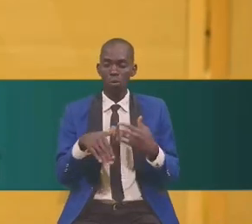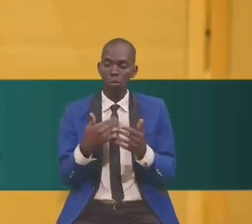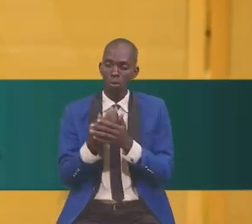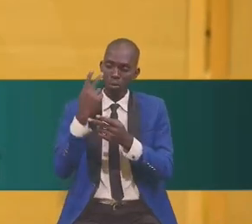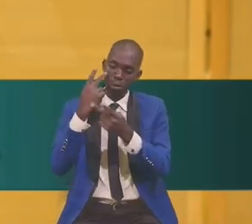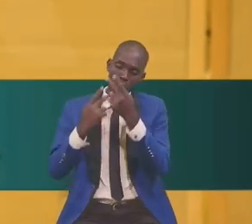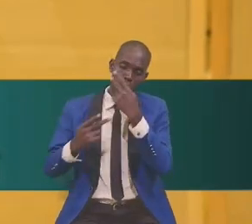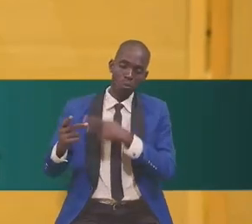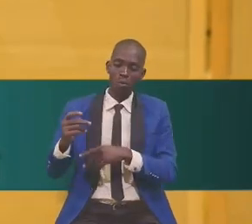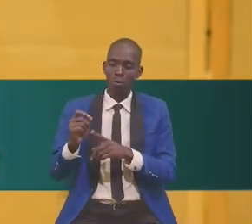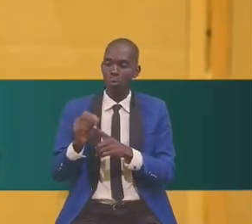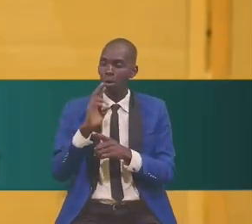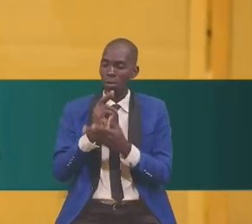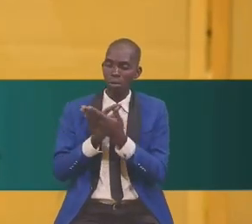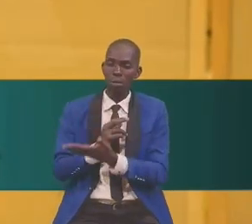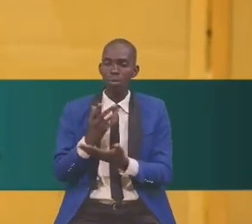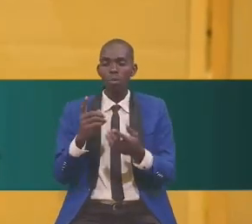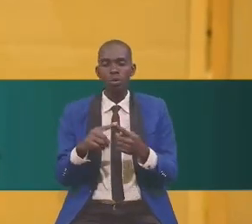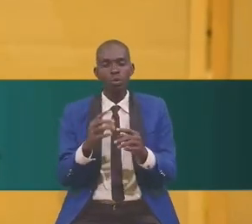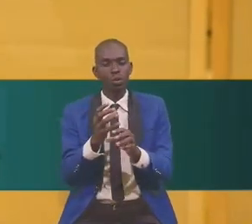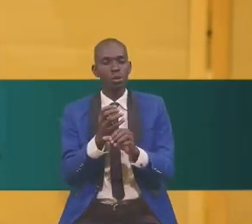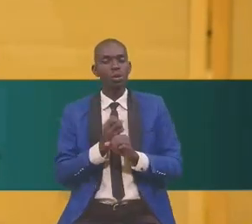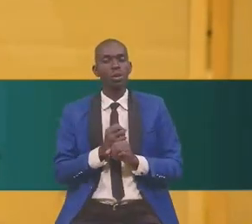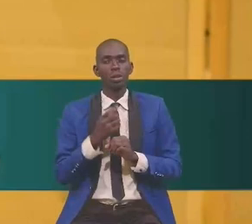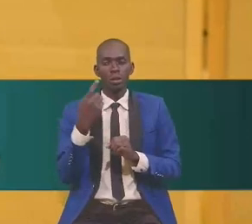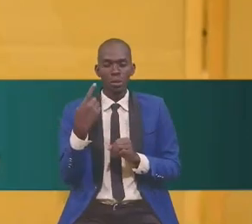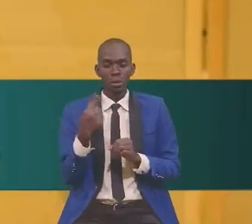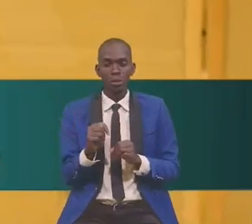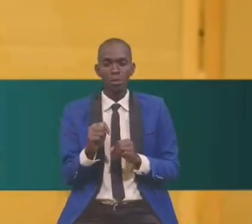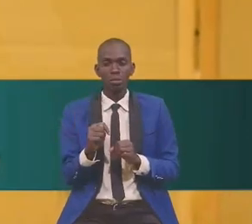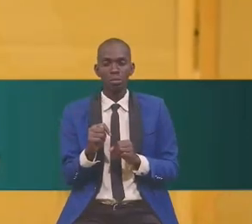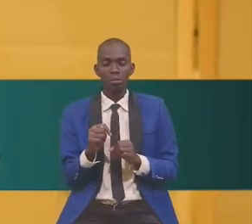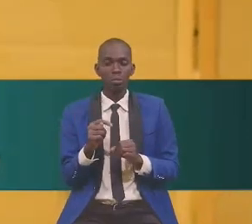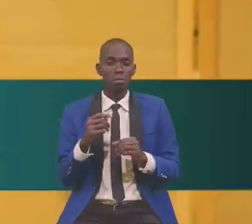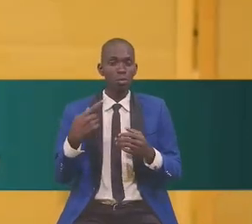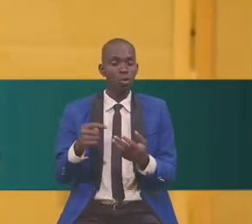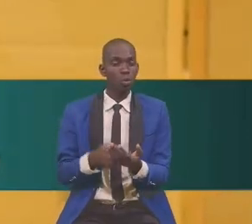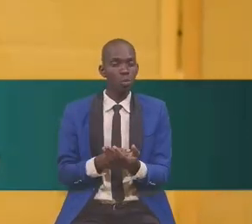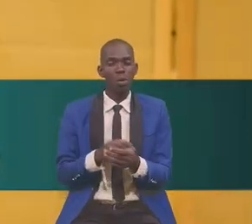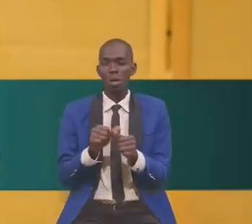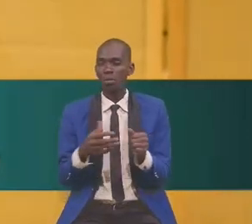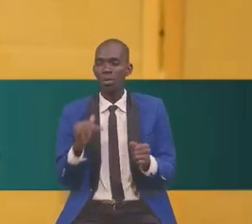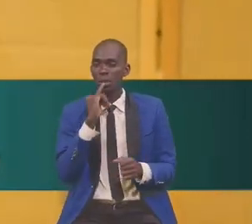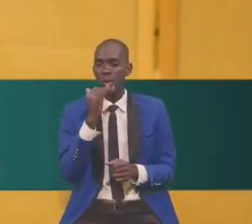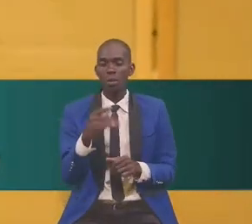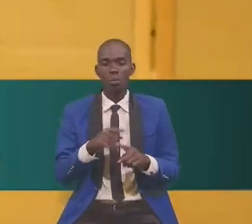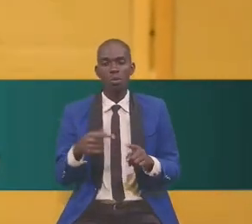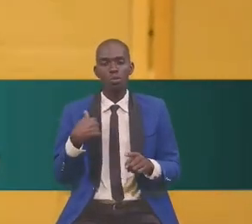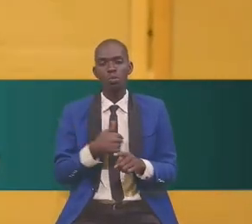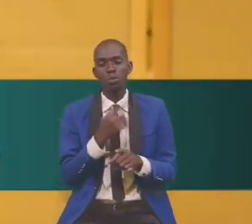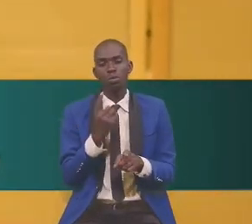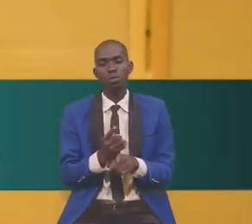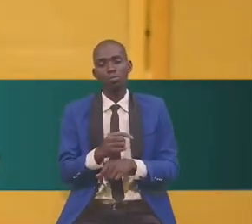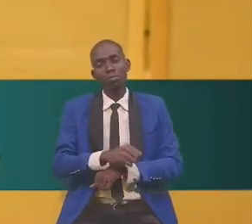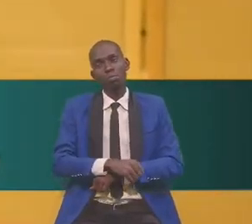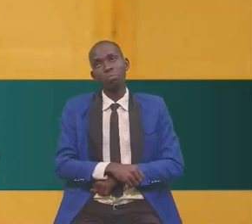à proclamer l'évangile, tout est là. Mais nous croisons nos mains. Oh, c'est grand. Oh,